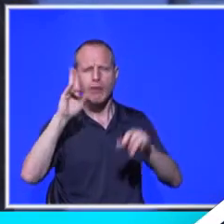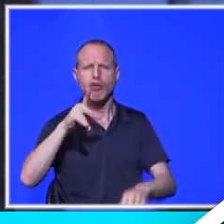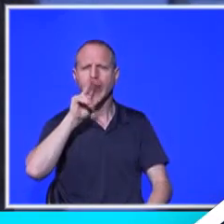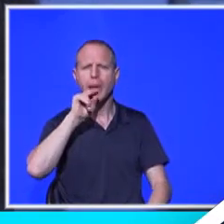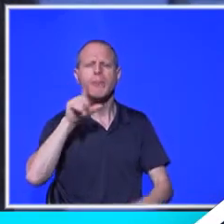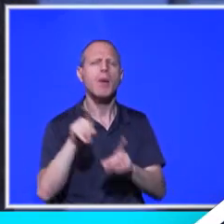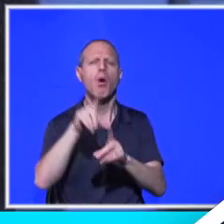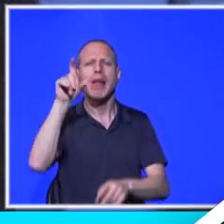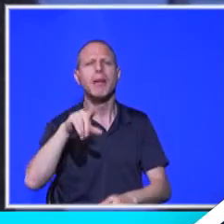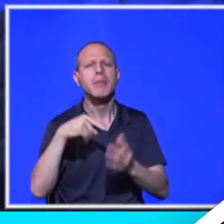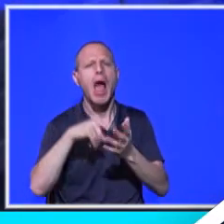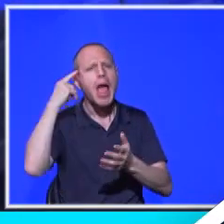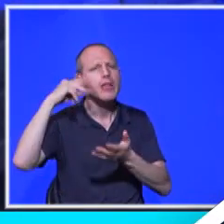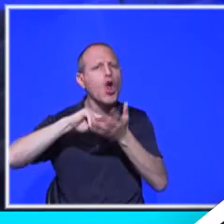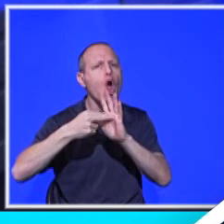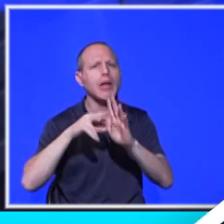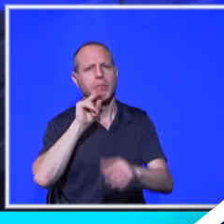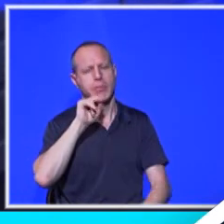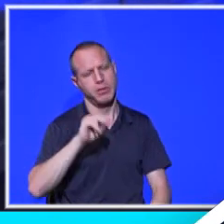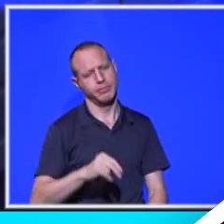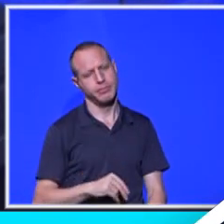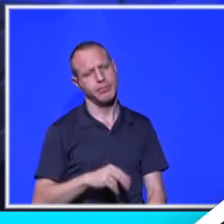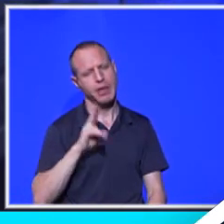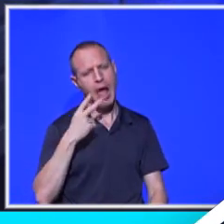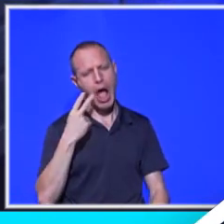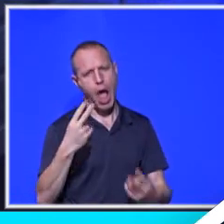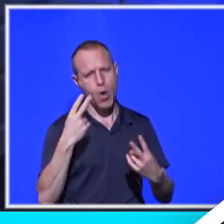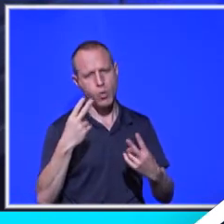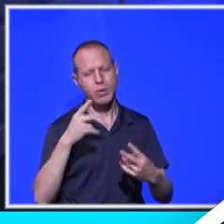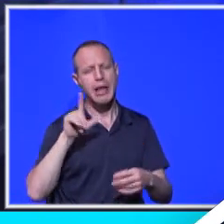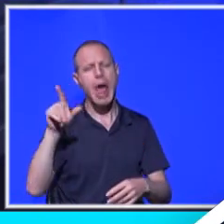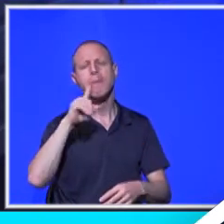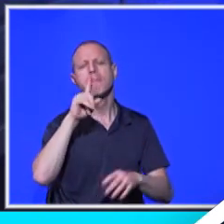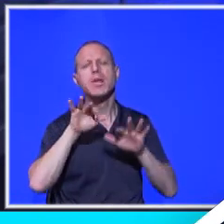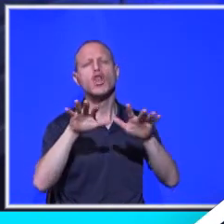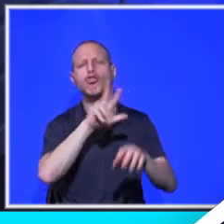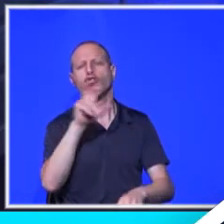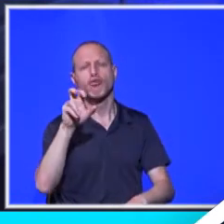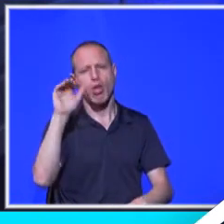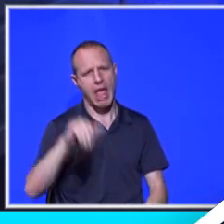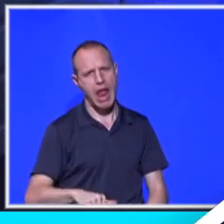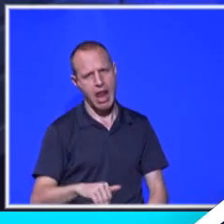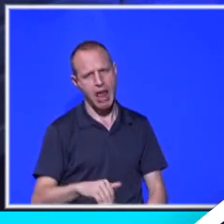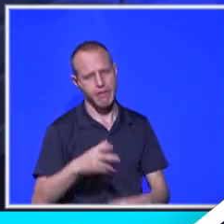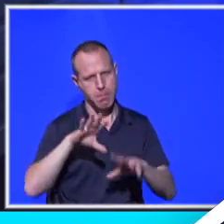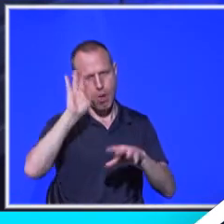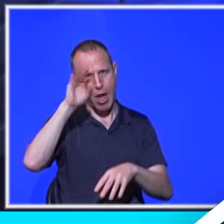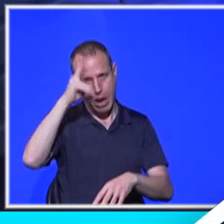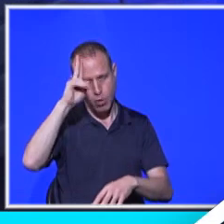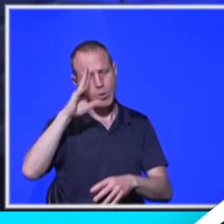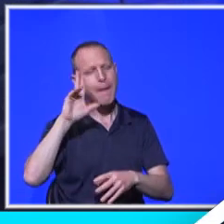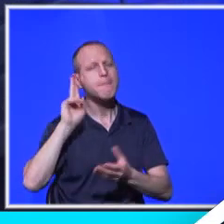כי האידיאולוגיה מדברת, ראוי להם לכל 1,300,000+ מטביע הליכוד, מגיע להם ייצוג